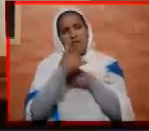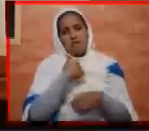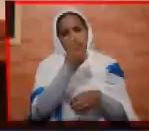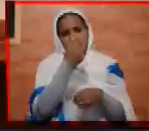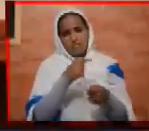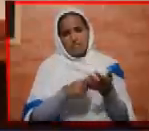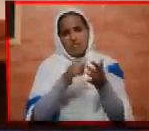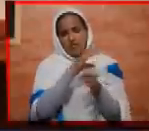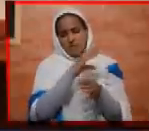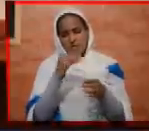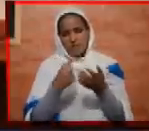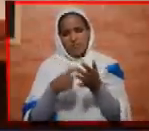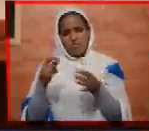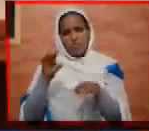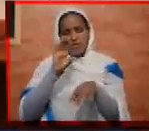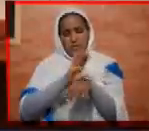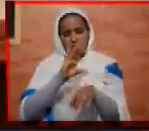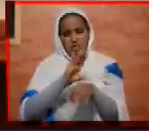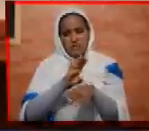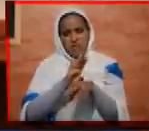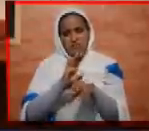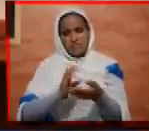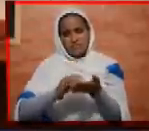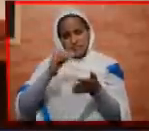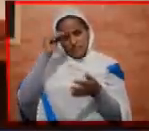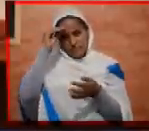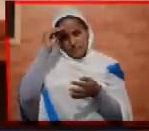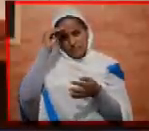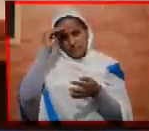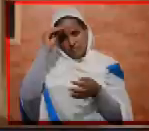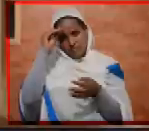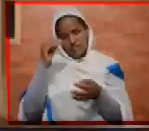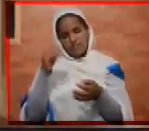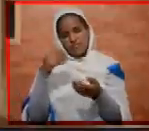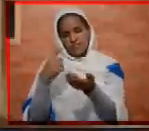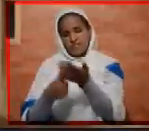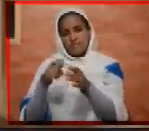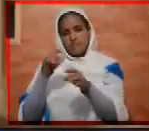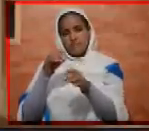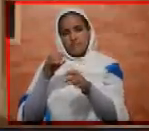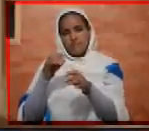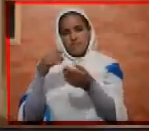ነበር። ሊቀ ምሁራን ጥሩ ነገር አንስተዋል። እንደው